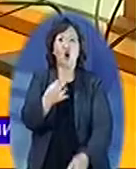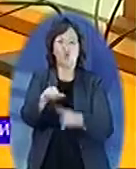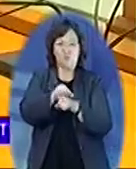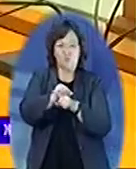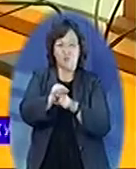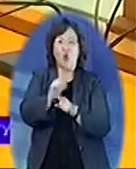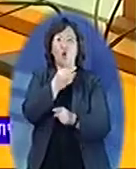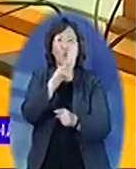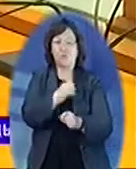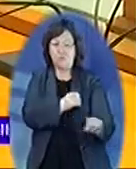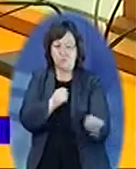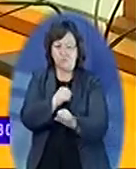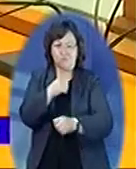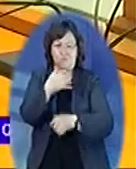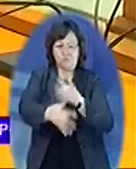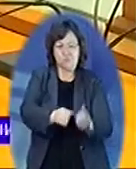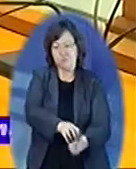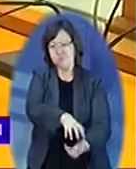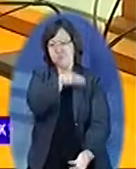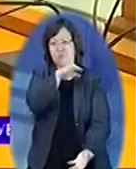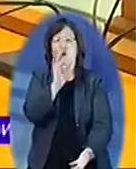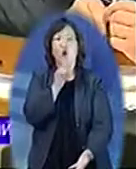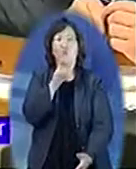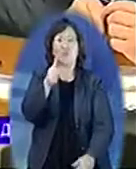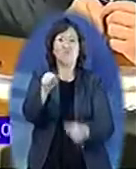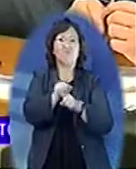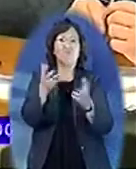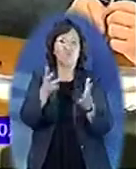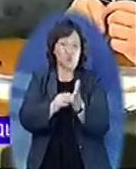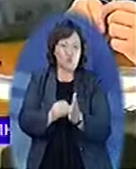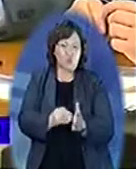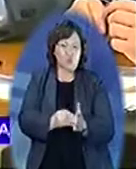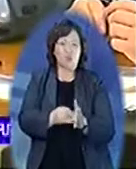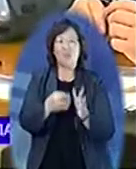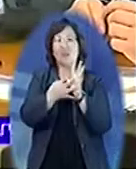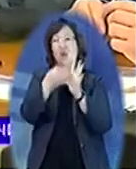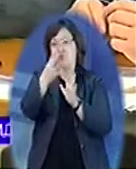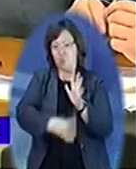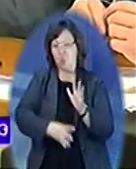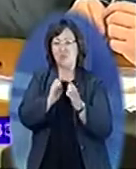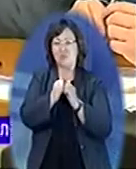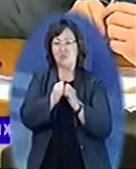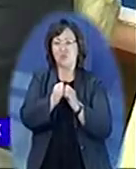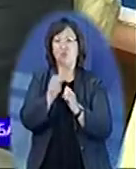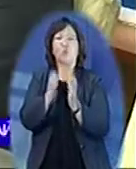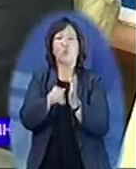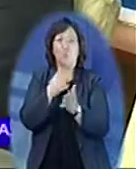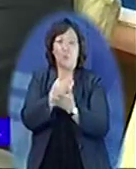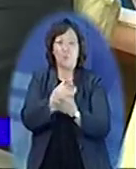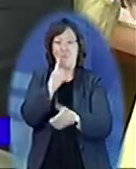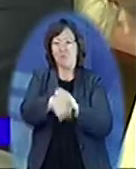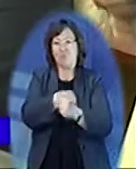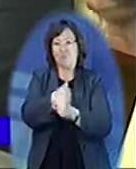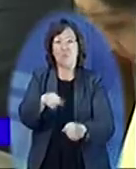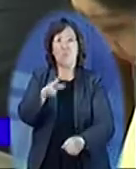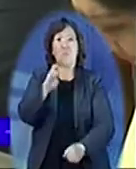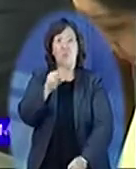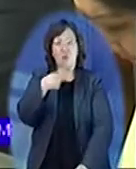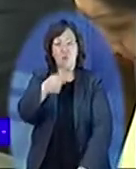бэлтгэсэн. Улсын хэмжээнд үйлчлэлтийн бэлтгэл ажил яг өнөөдрийн байдлаар 89% явж байгаа. Жилийн жилд малын үүс тэжээл яриад байхаас